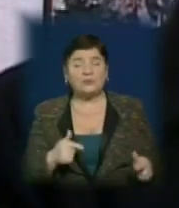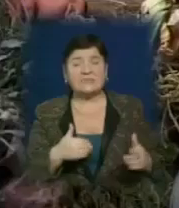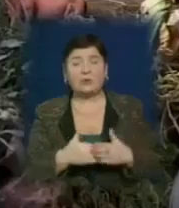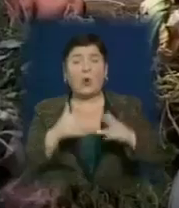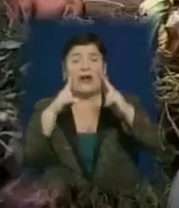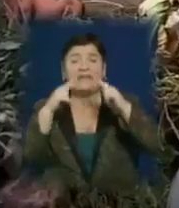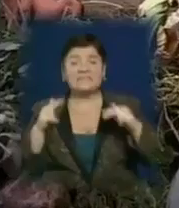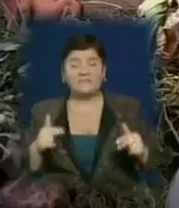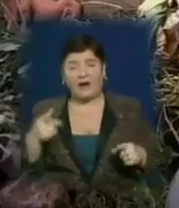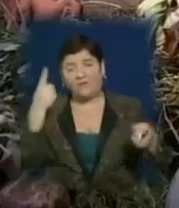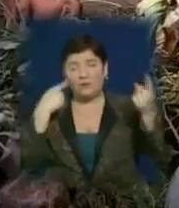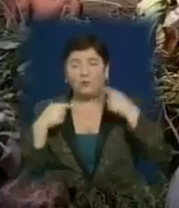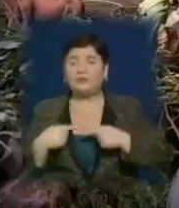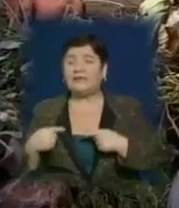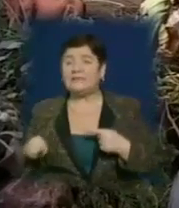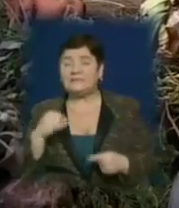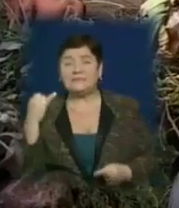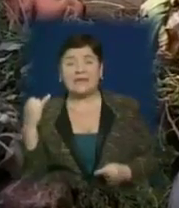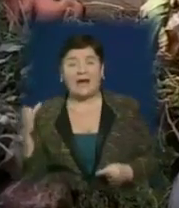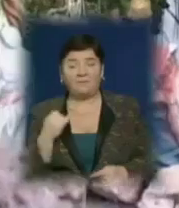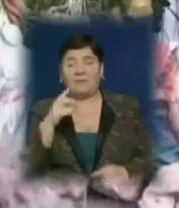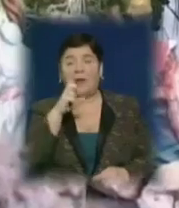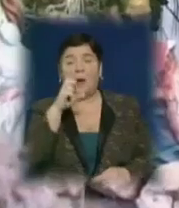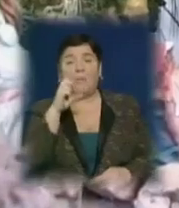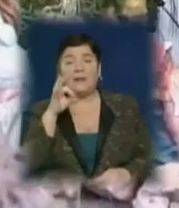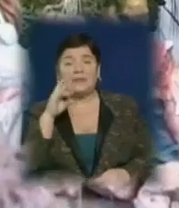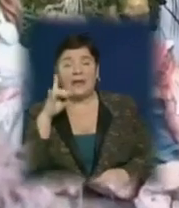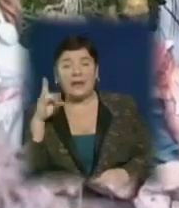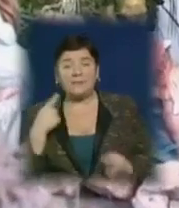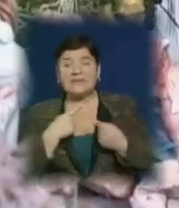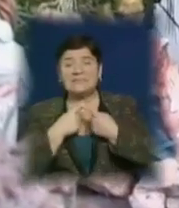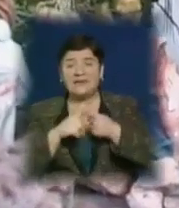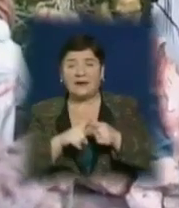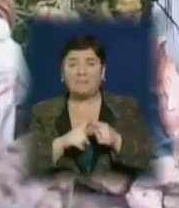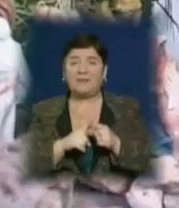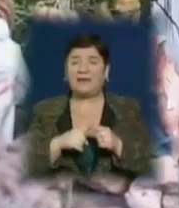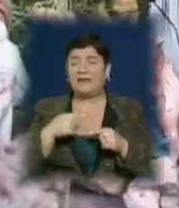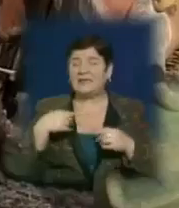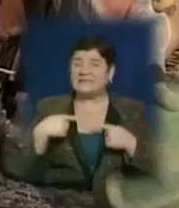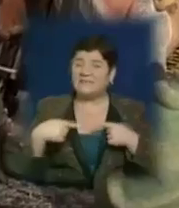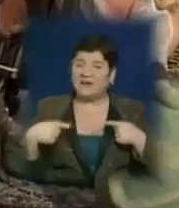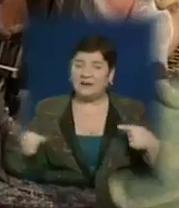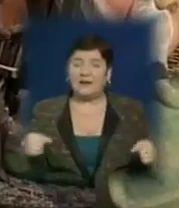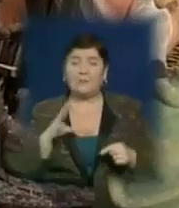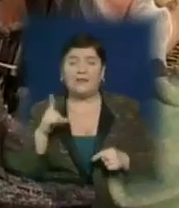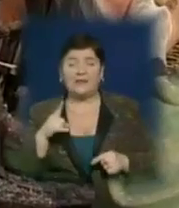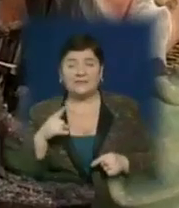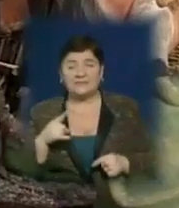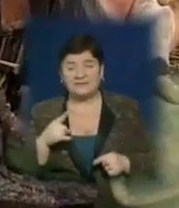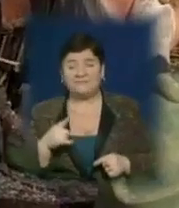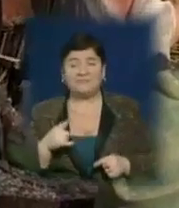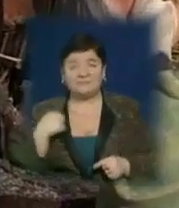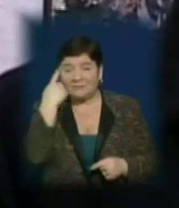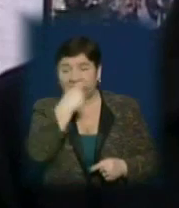Різдва, придумують різні цікаві бетлегеми із зірками, травичкою, тваринками та біблійними персонажами,